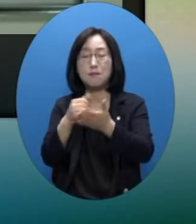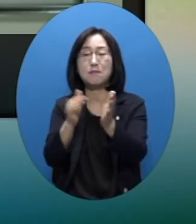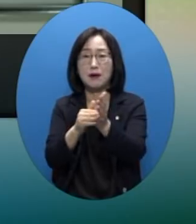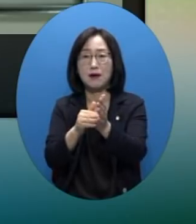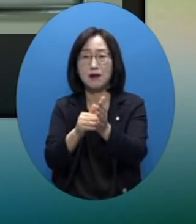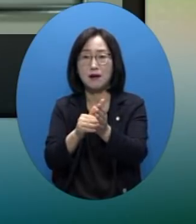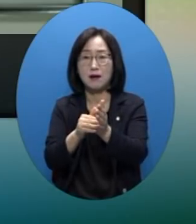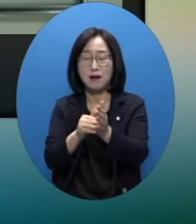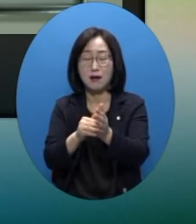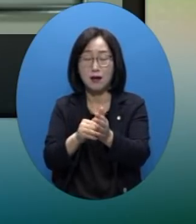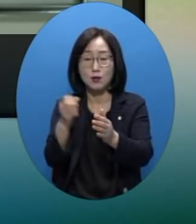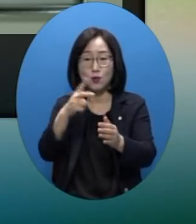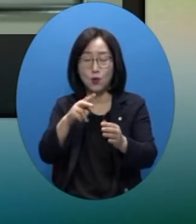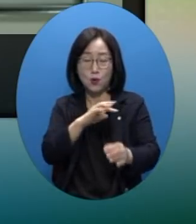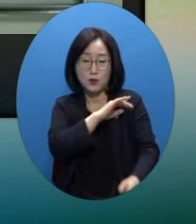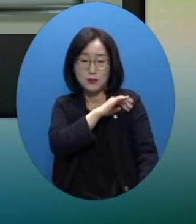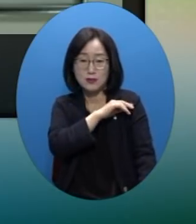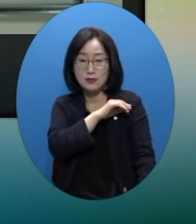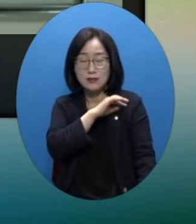숙제를 다니던